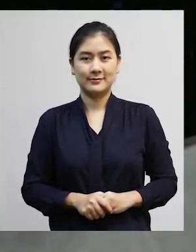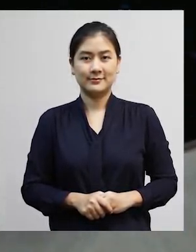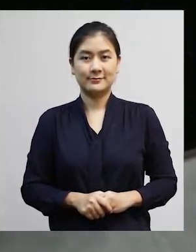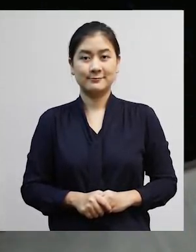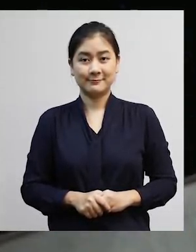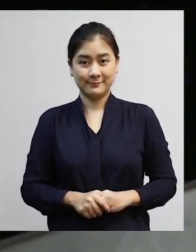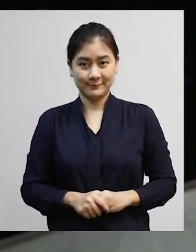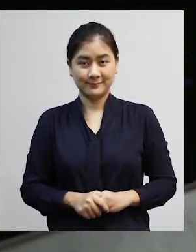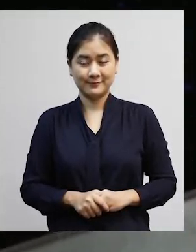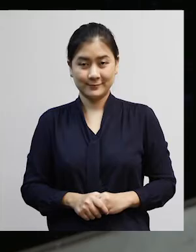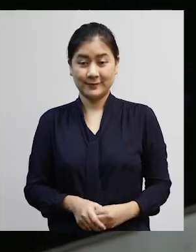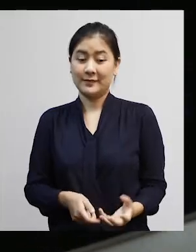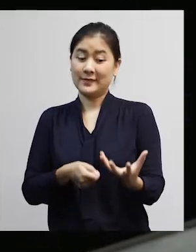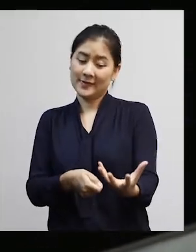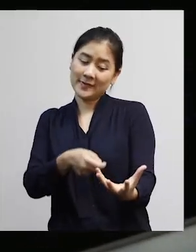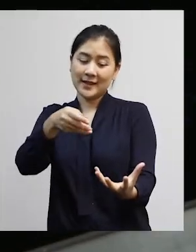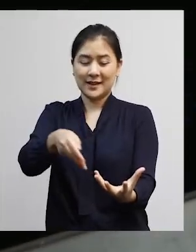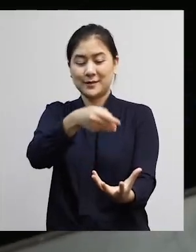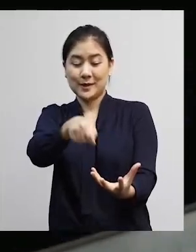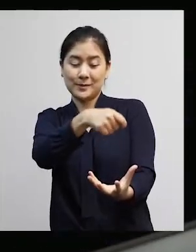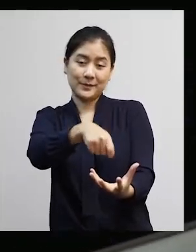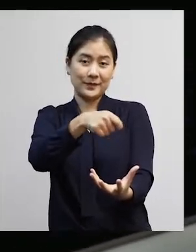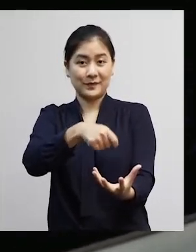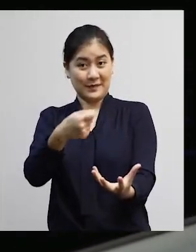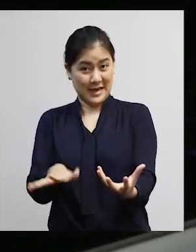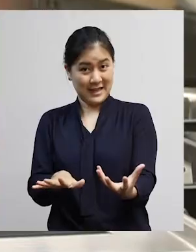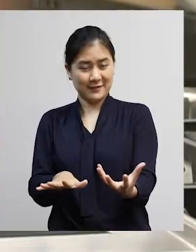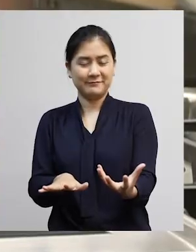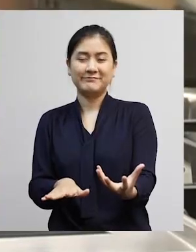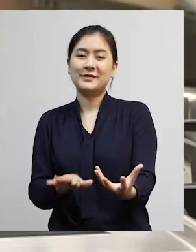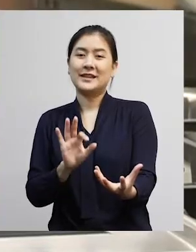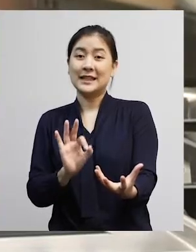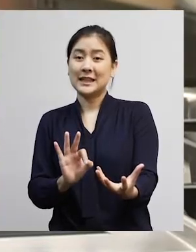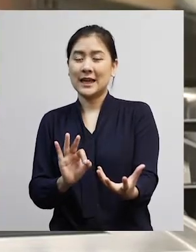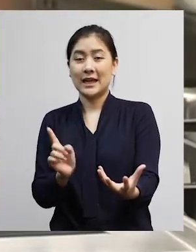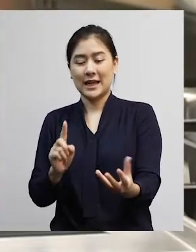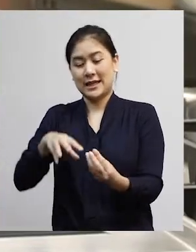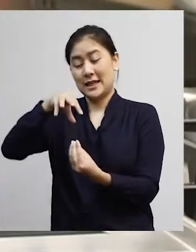เมื่อพอหอมสุกแล้วนะคะเราจะเติมเห็ดฟางที่เราหั่นไว้ค่ะ